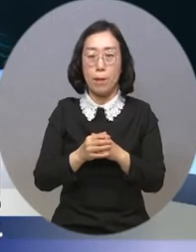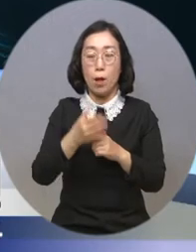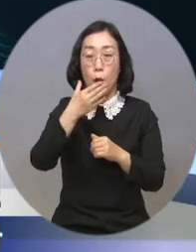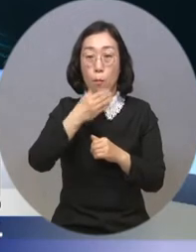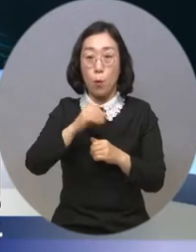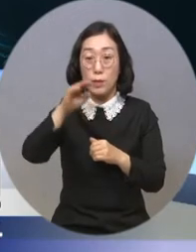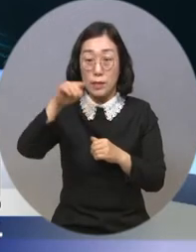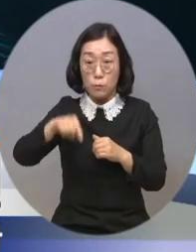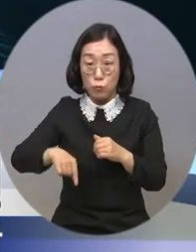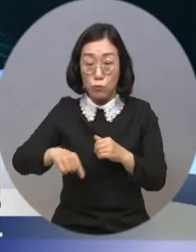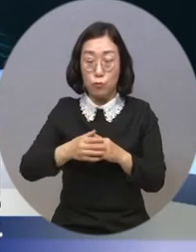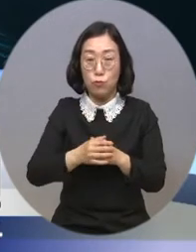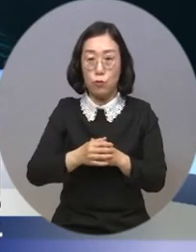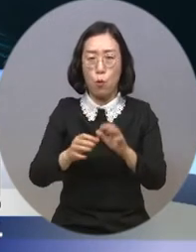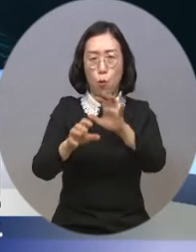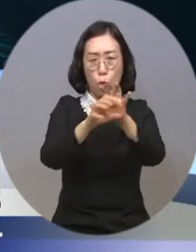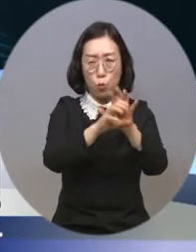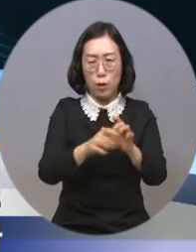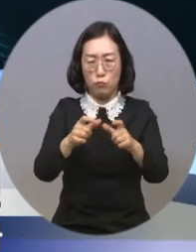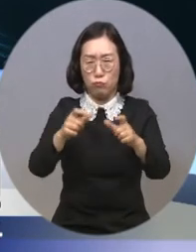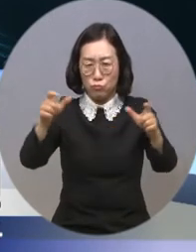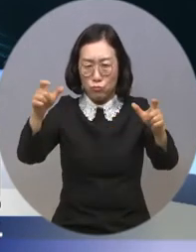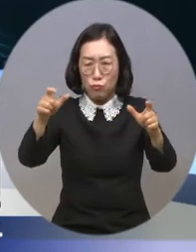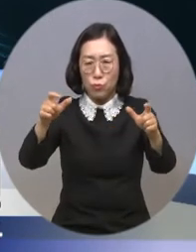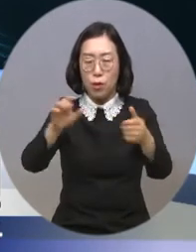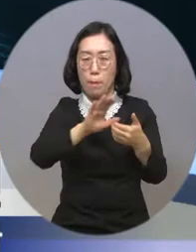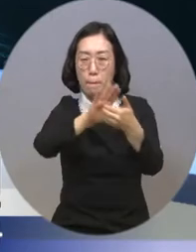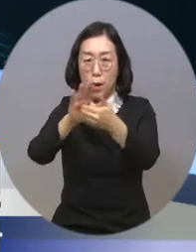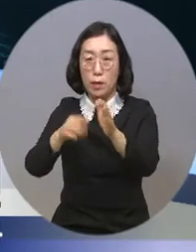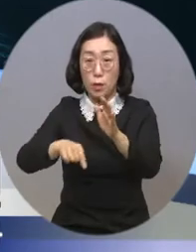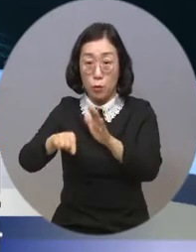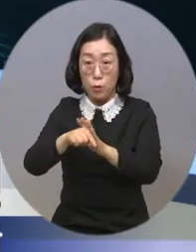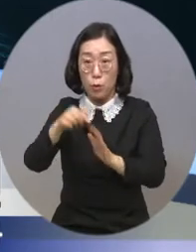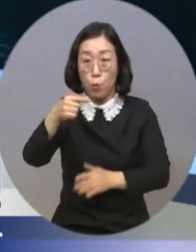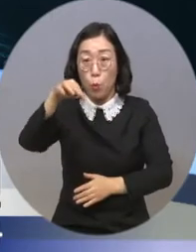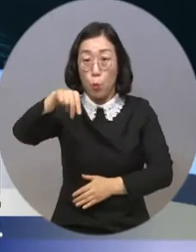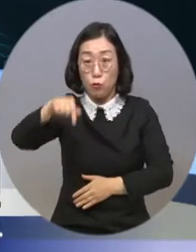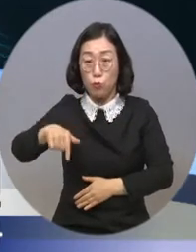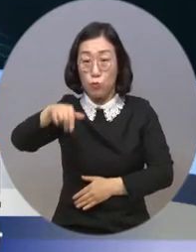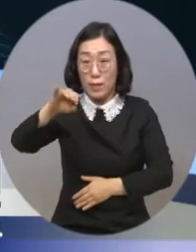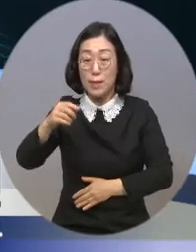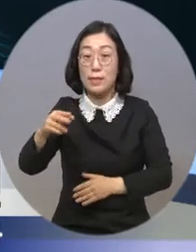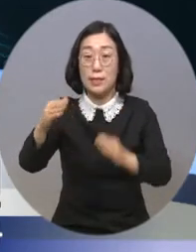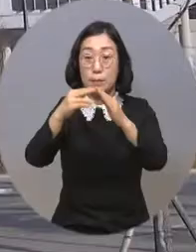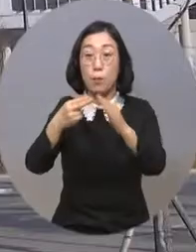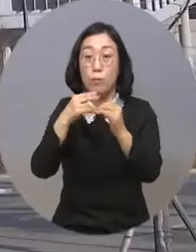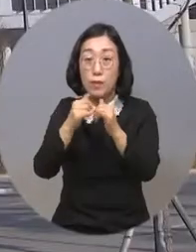보건복지부가 코로나19 확산을 막기 위해 노숙인 시설에 긴급 예산을 지원합니다.